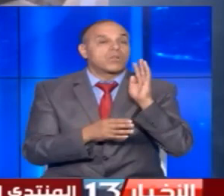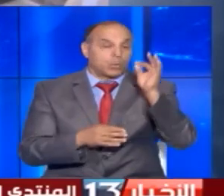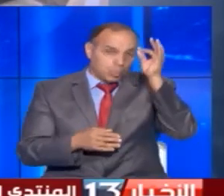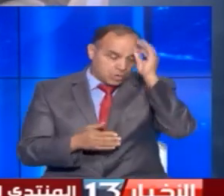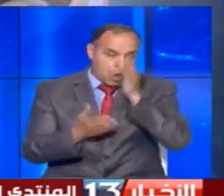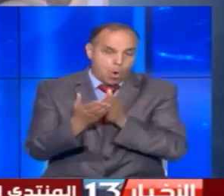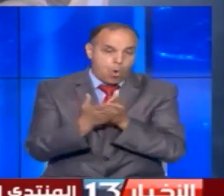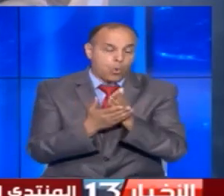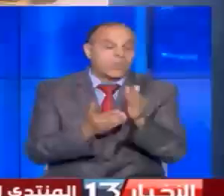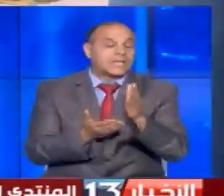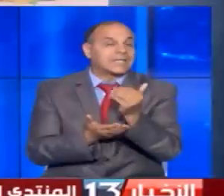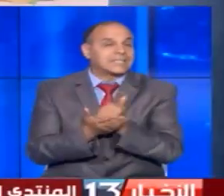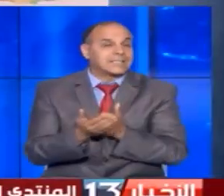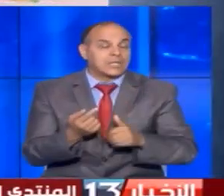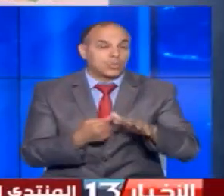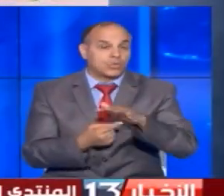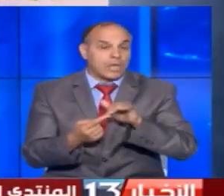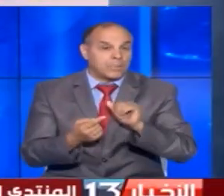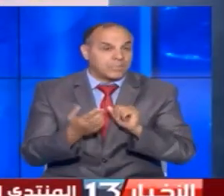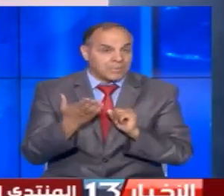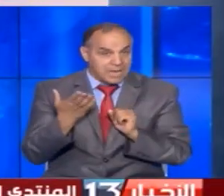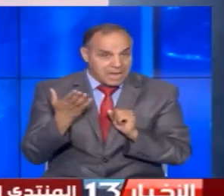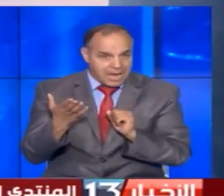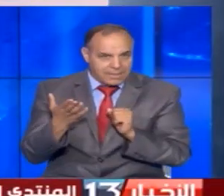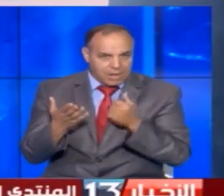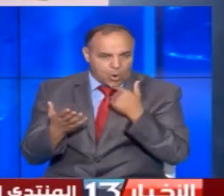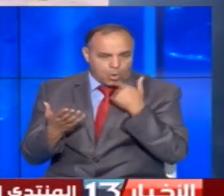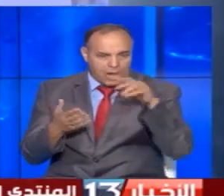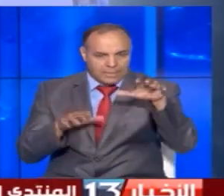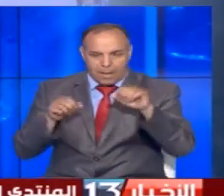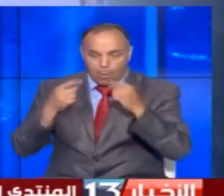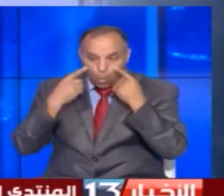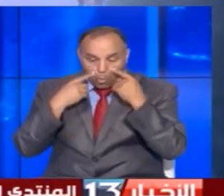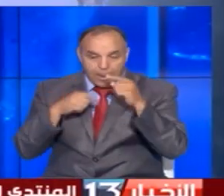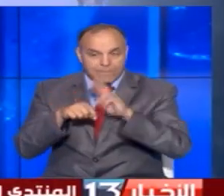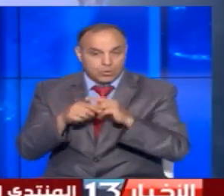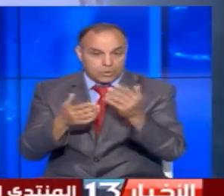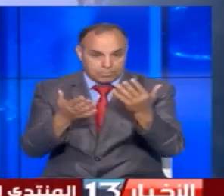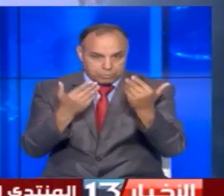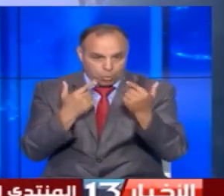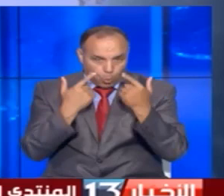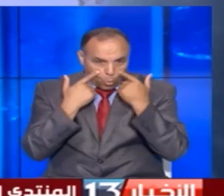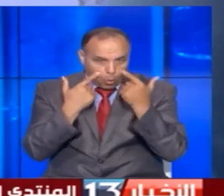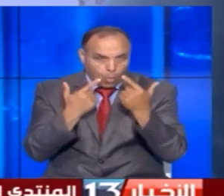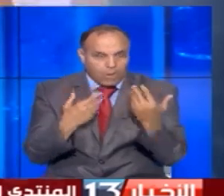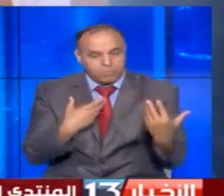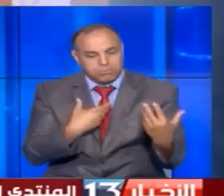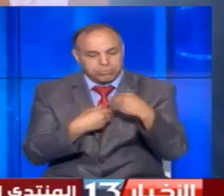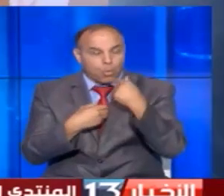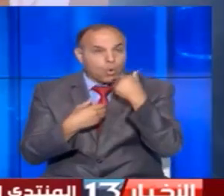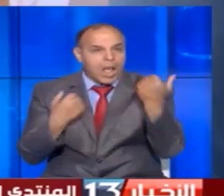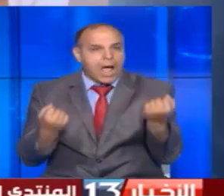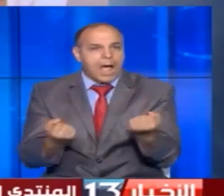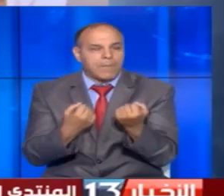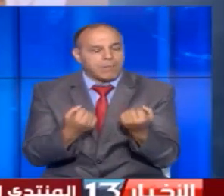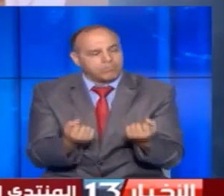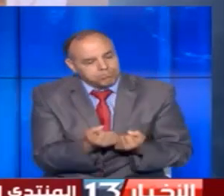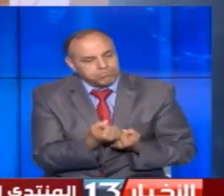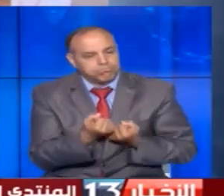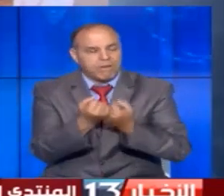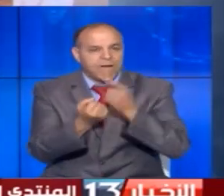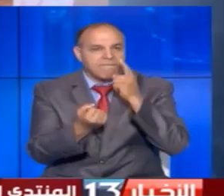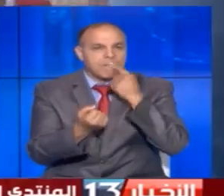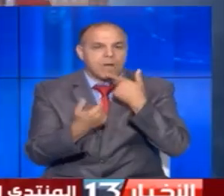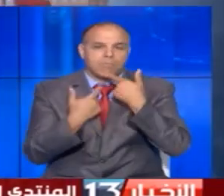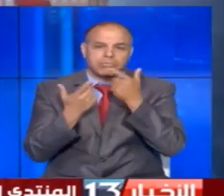الاقتصاديه والاجتماعيه الذي دعا مختلف الاطراف الفاعله الى الانضمام الى حمله المناصره التي